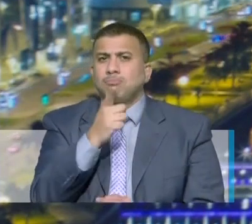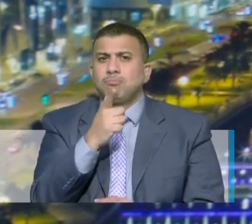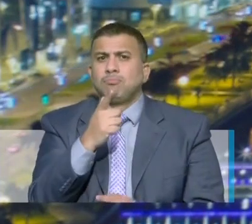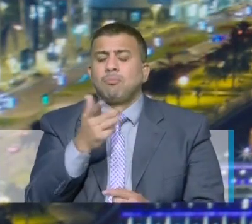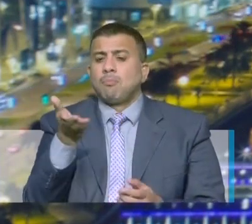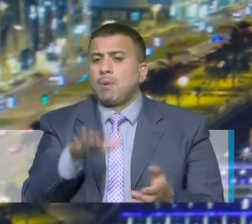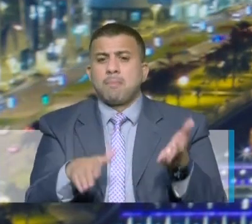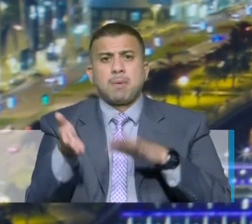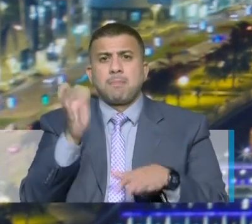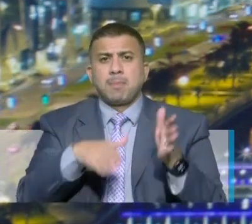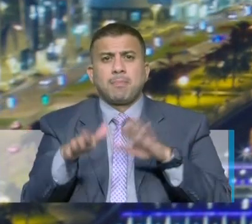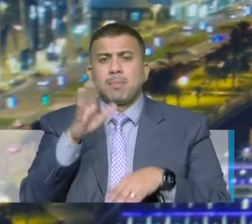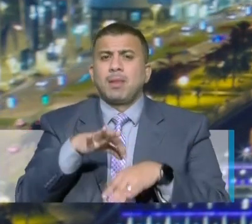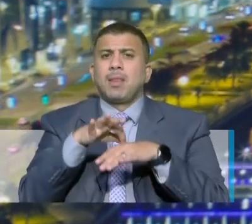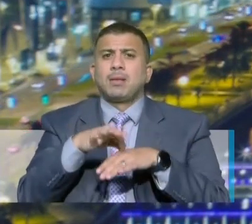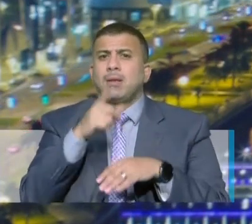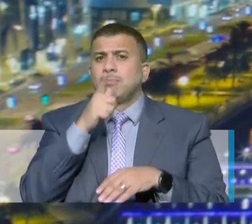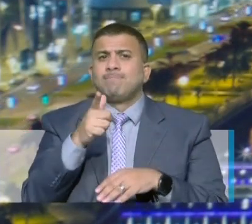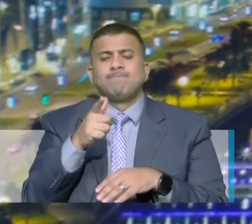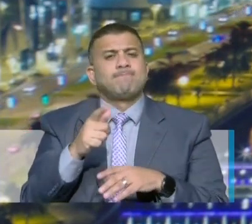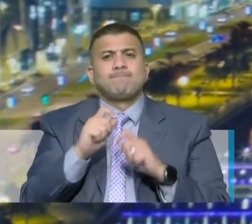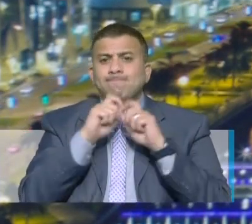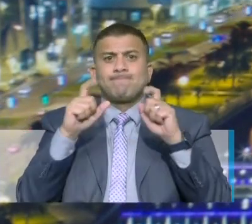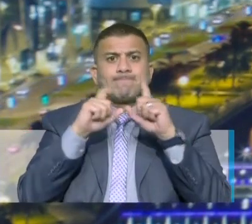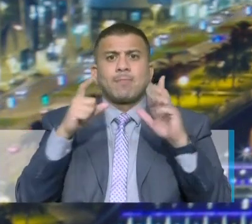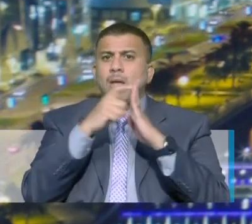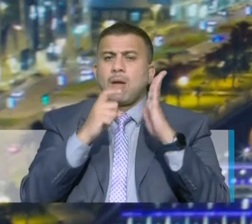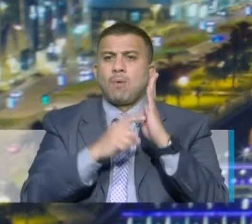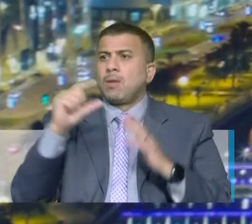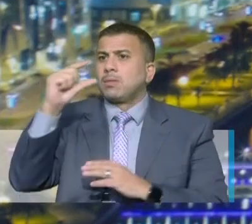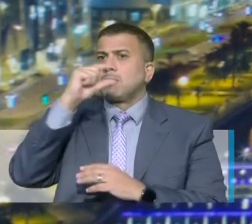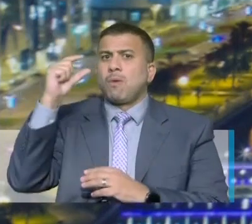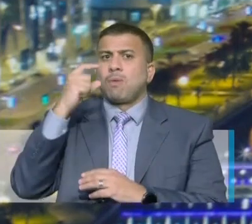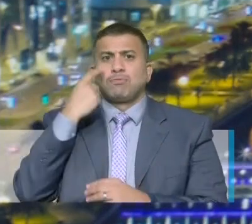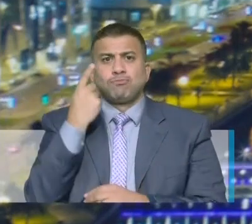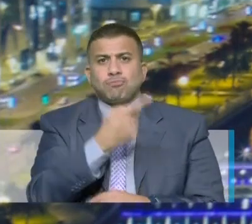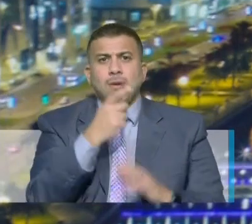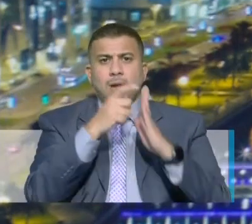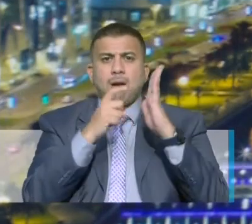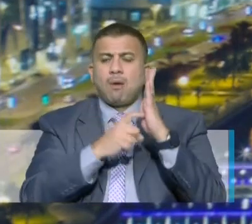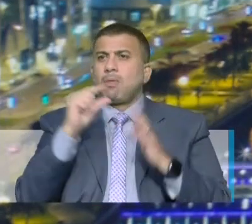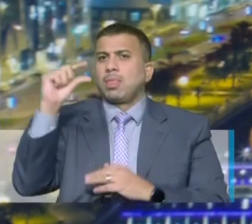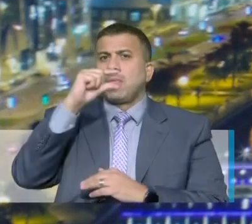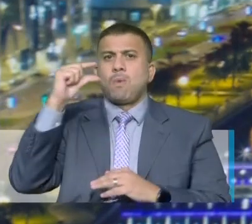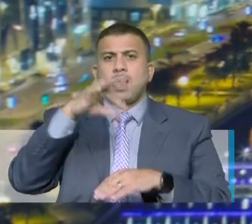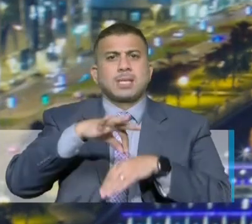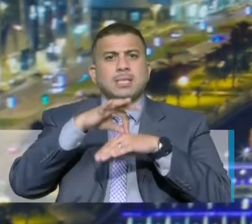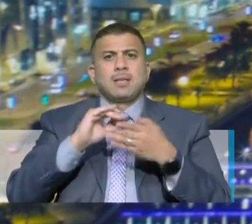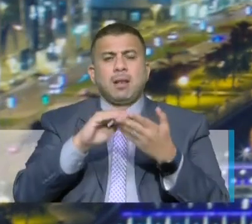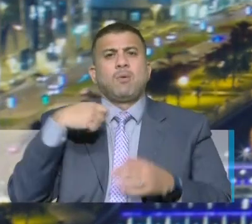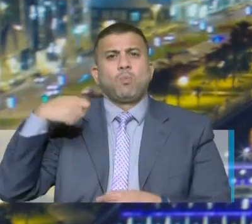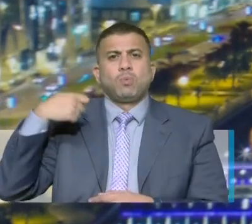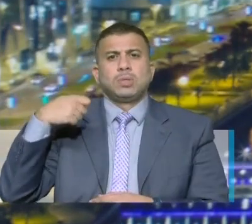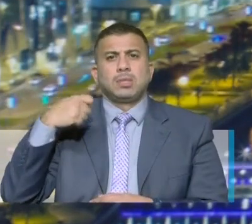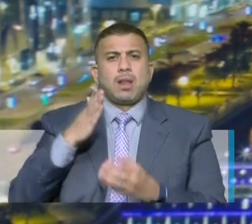سقوط الضحايا المدنيين الابرياء والانتهاكات الصارخه للقانون الدولي والقانون الدولي الانسانيه اصدر